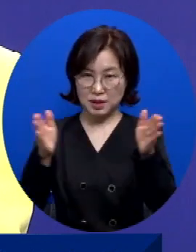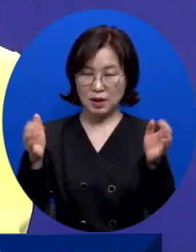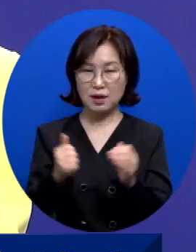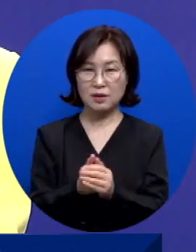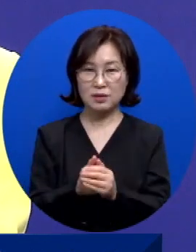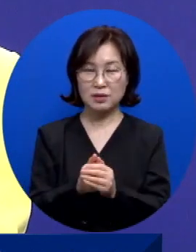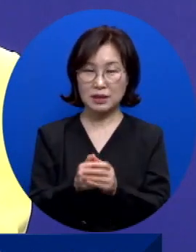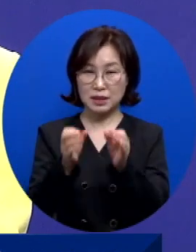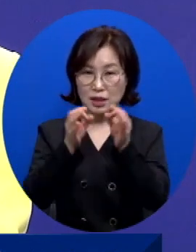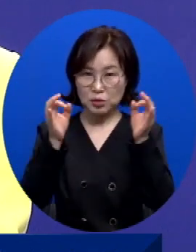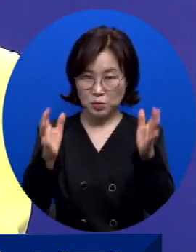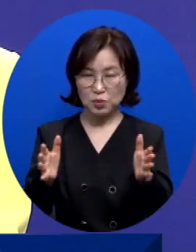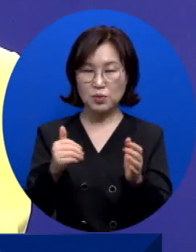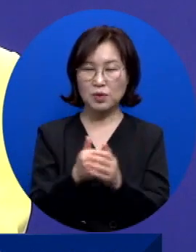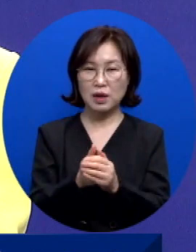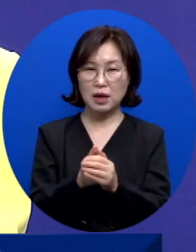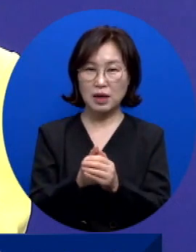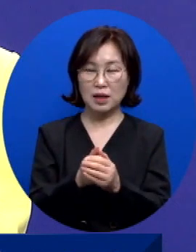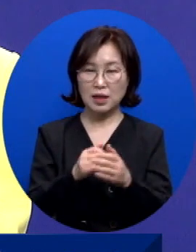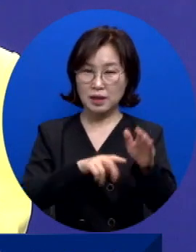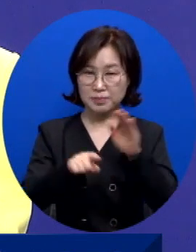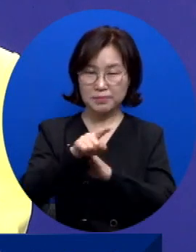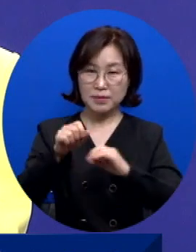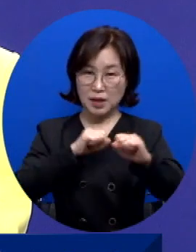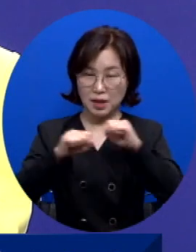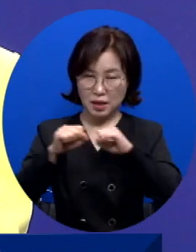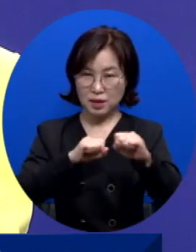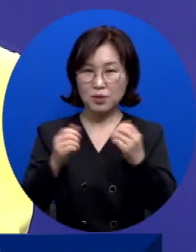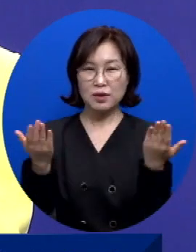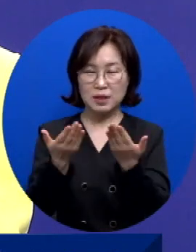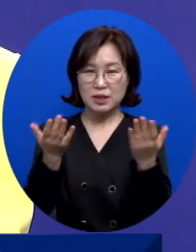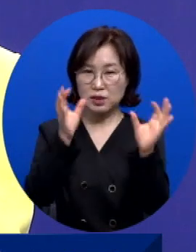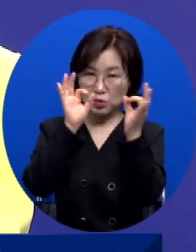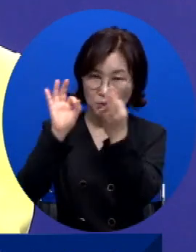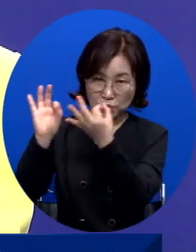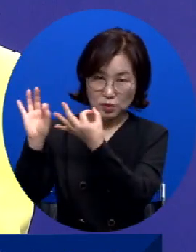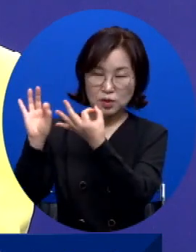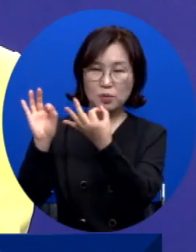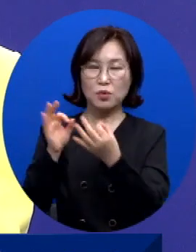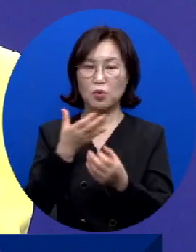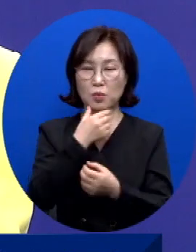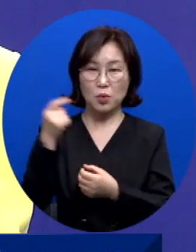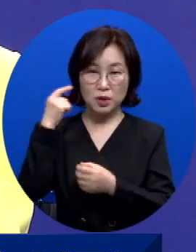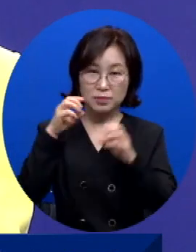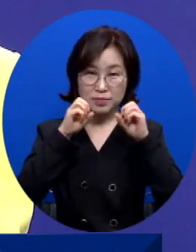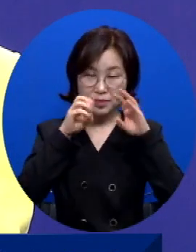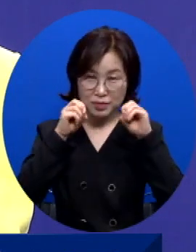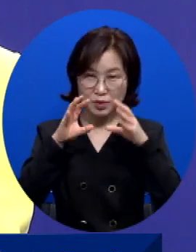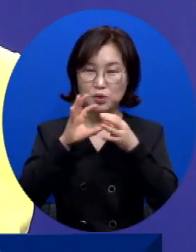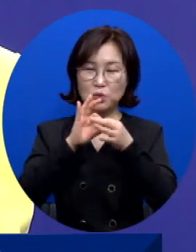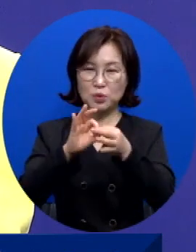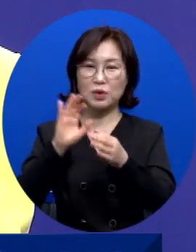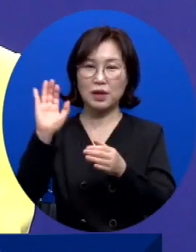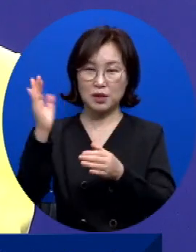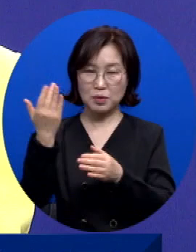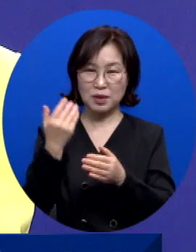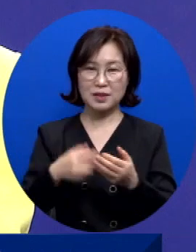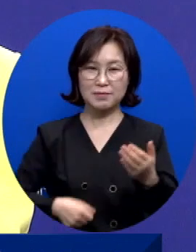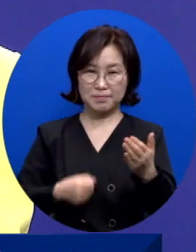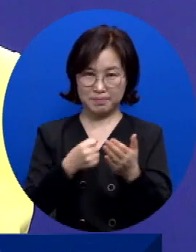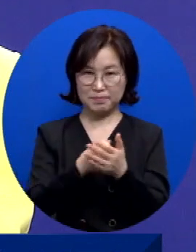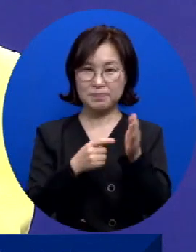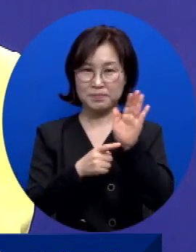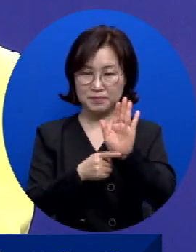위크 기간에는 미디어 선교에 앞장서온 CTS의 사역들을 돌아보고 복음을 전하는 통로가 될 것을 다짐할